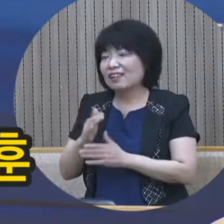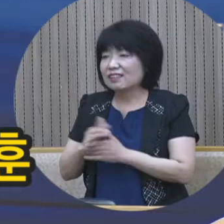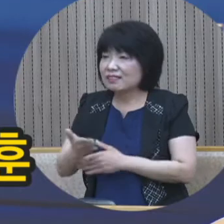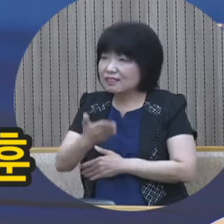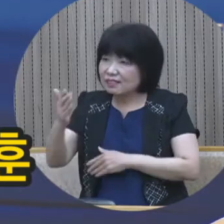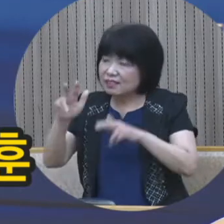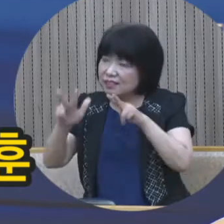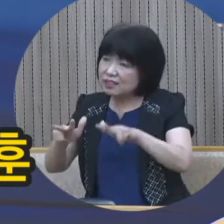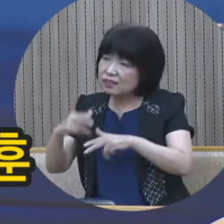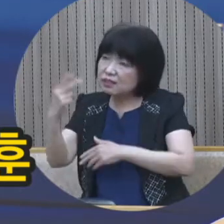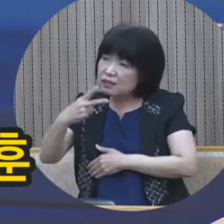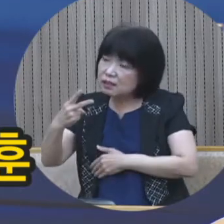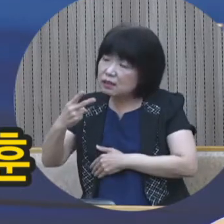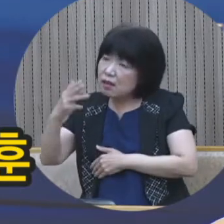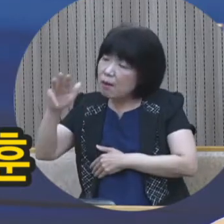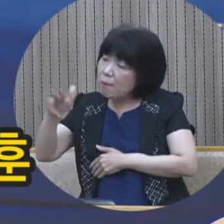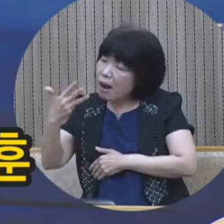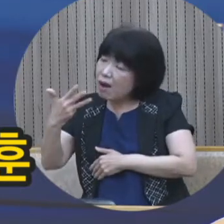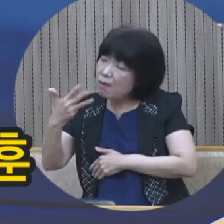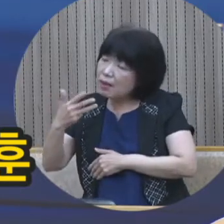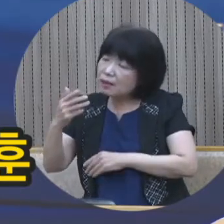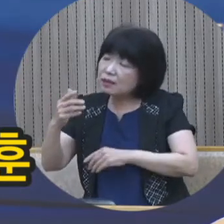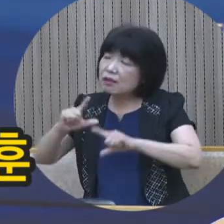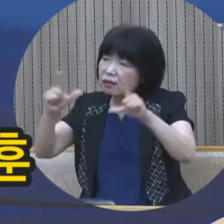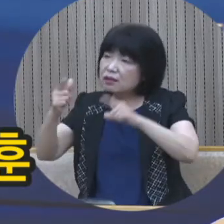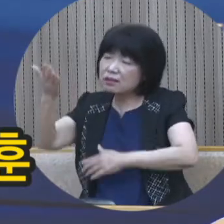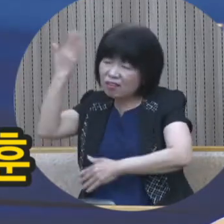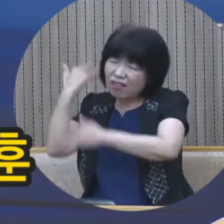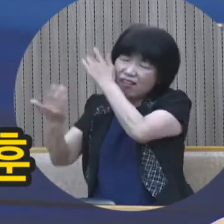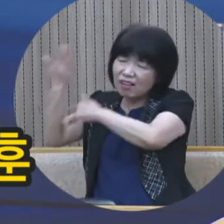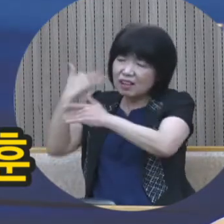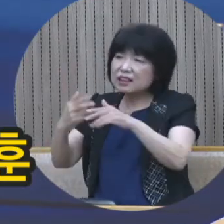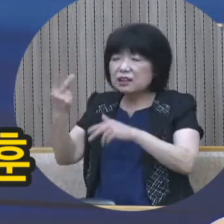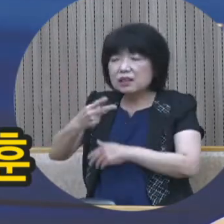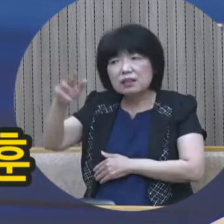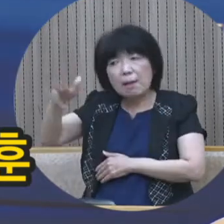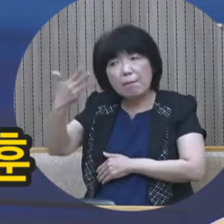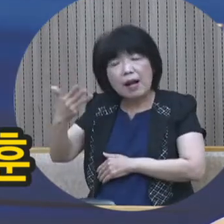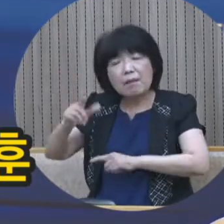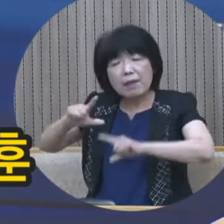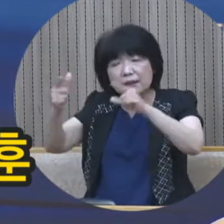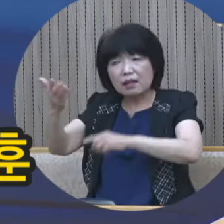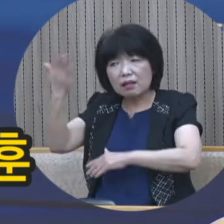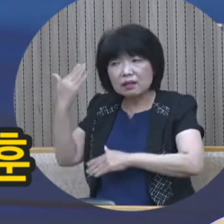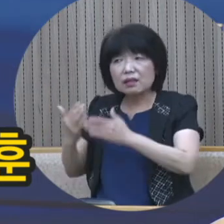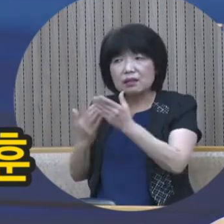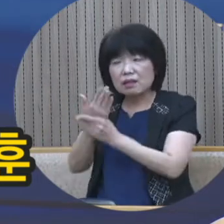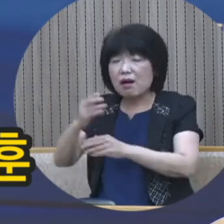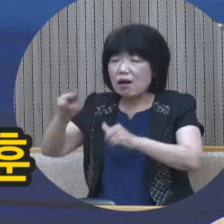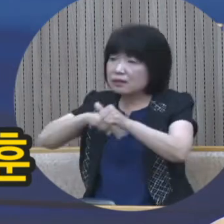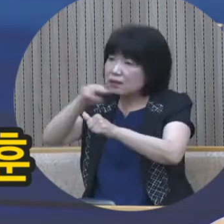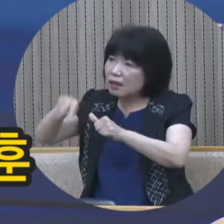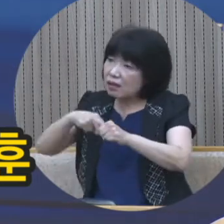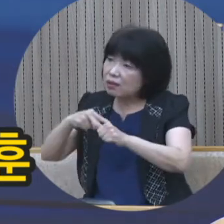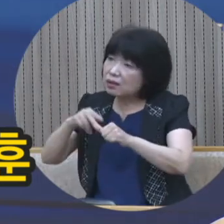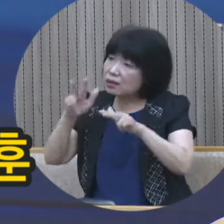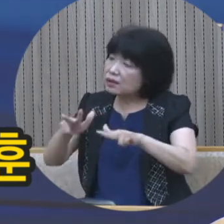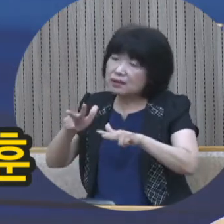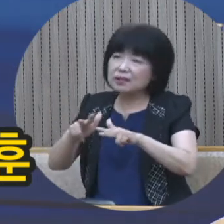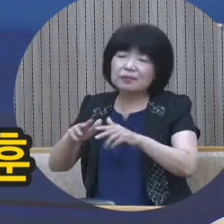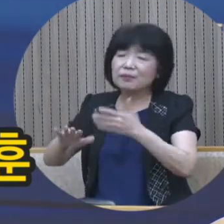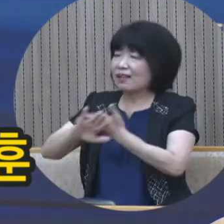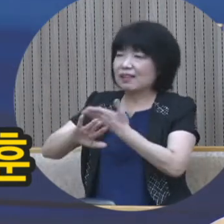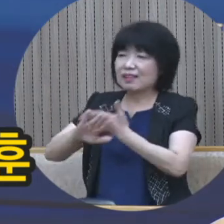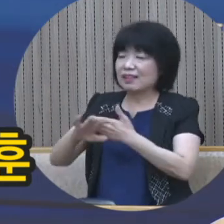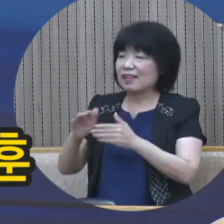여러분, 지금부터 2800여 년 전입니다. 지금부터 2800여 년 전에 일어난 이 상황, 지금하고는